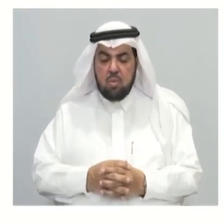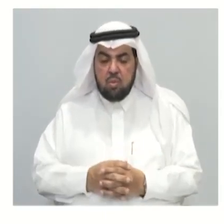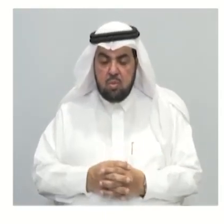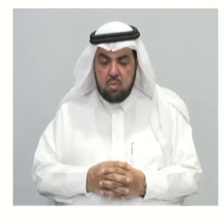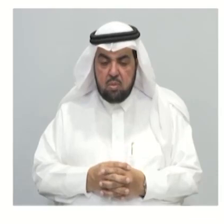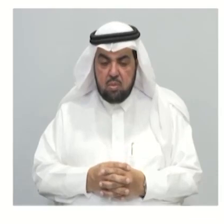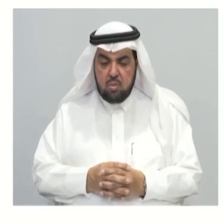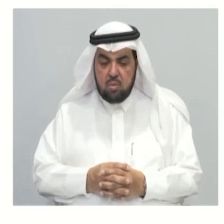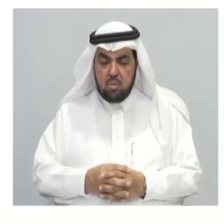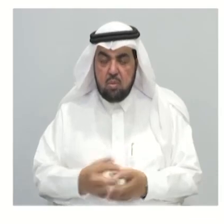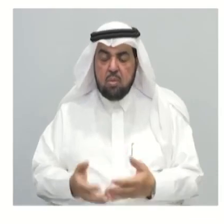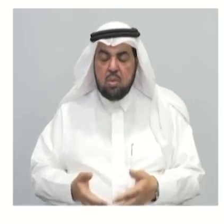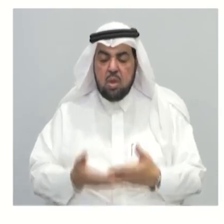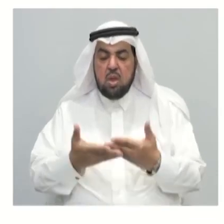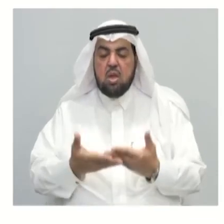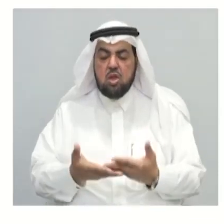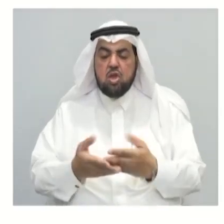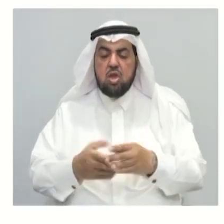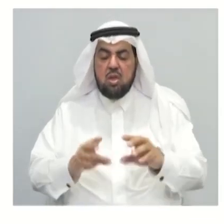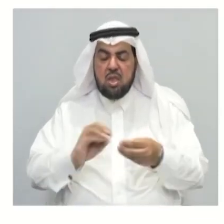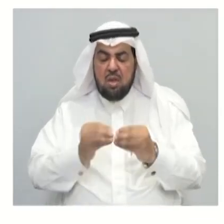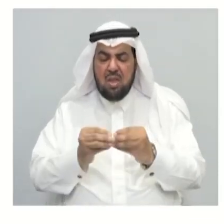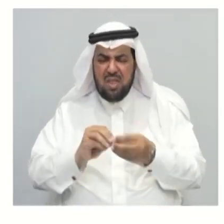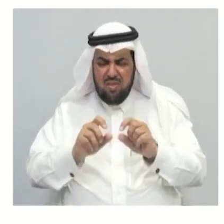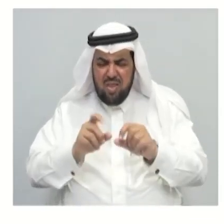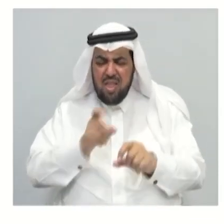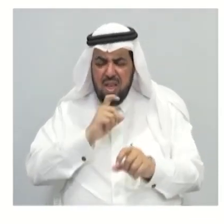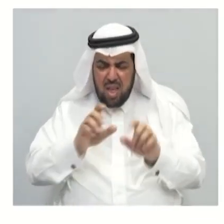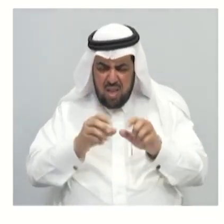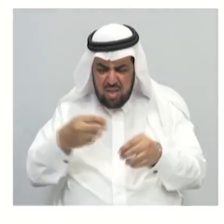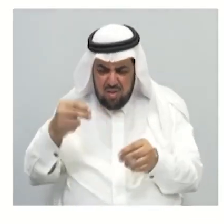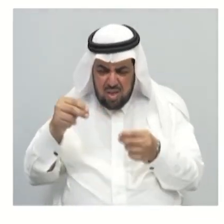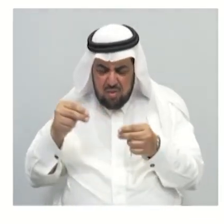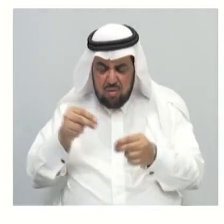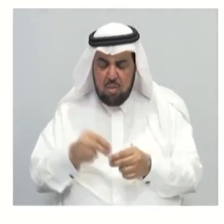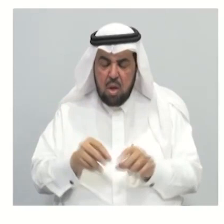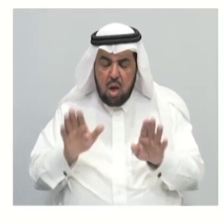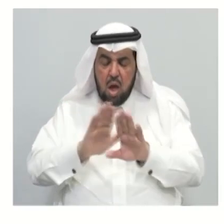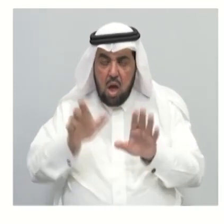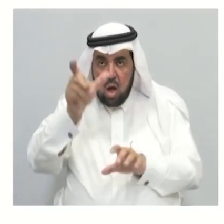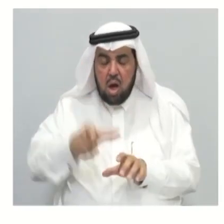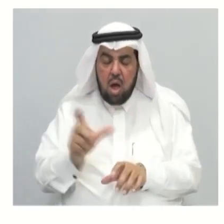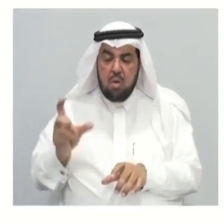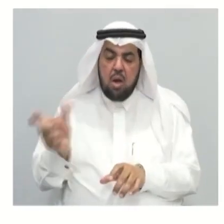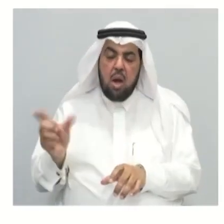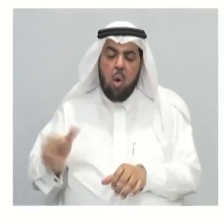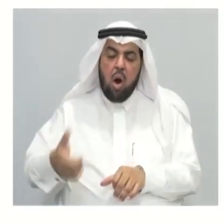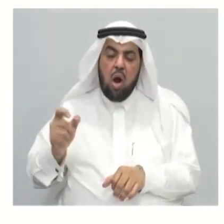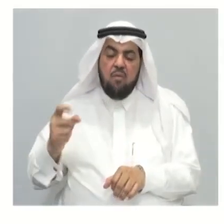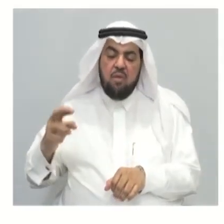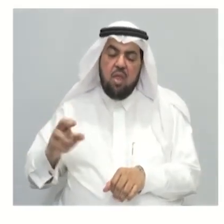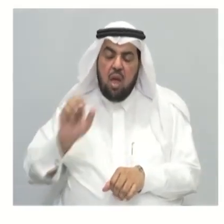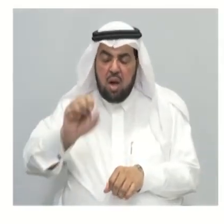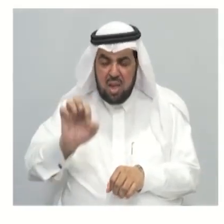10% بعد ذلك ننتقل الى اعطاء الشفافيه ايضا من قائمه نوافذ الخصائص نلاحظ